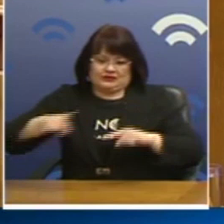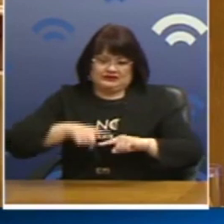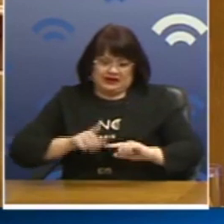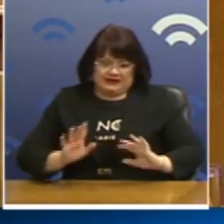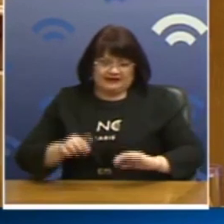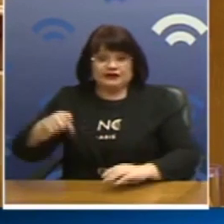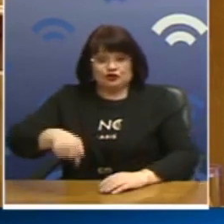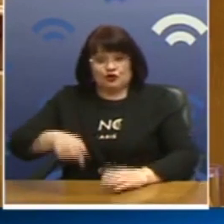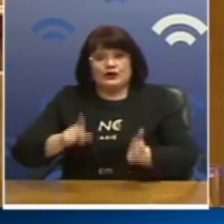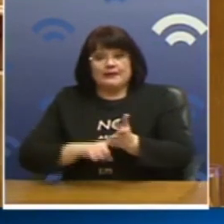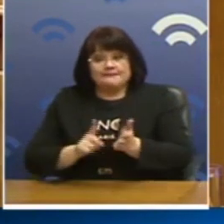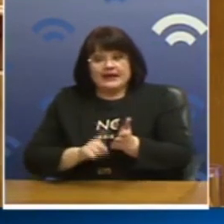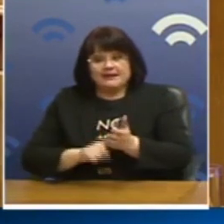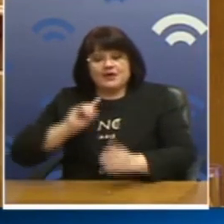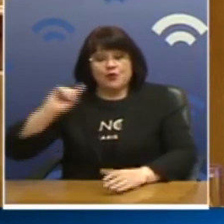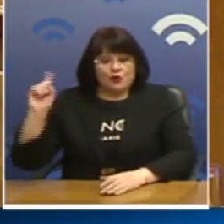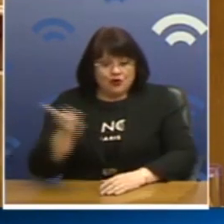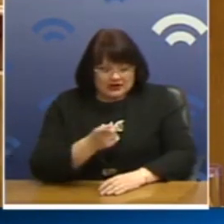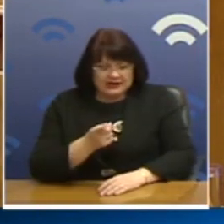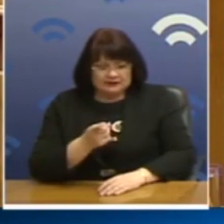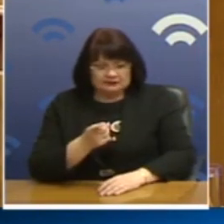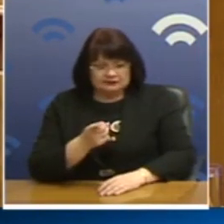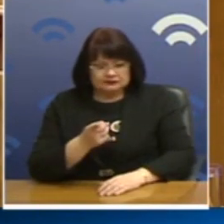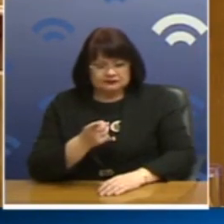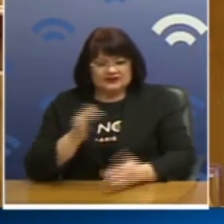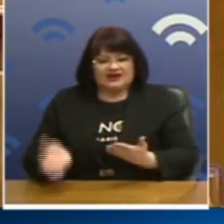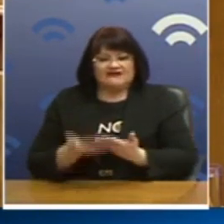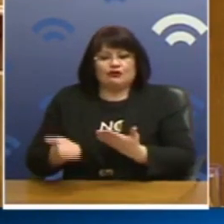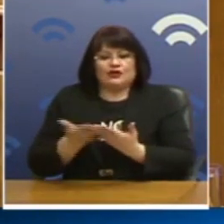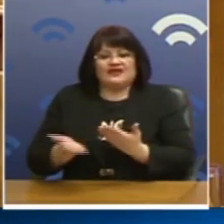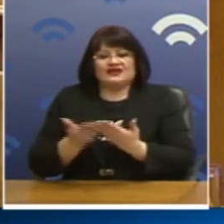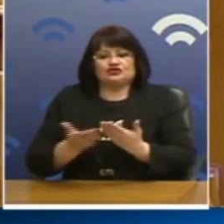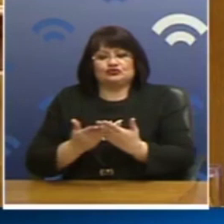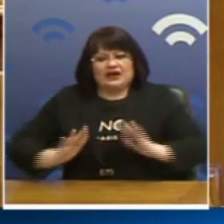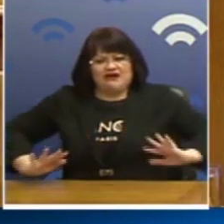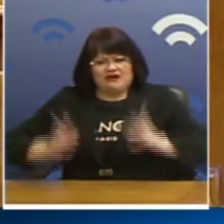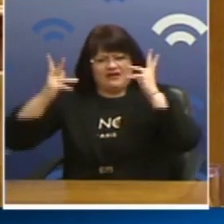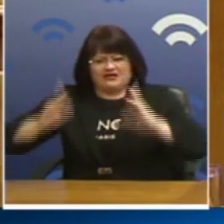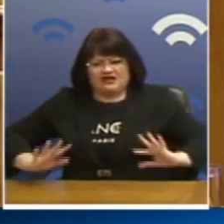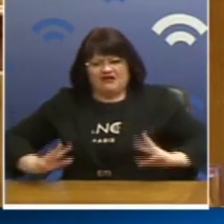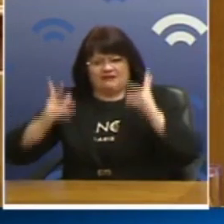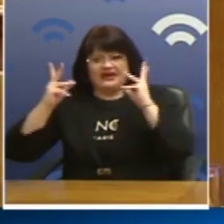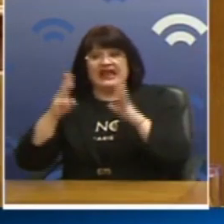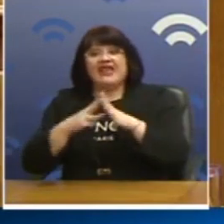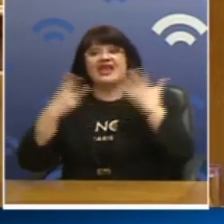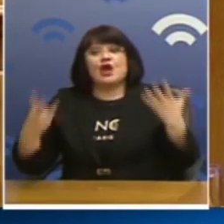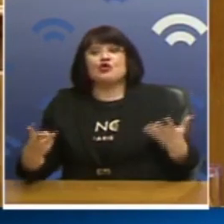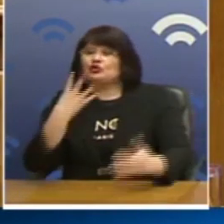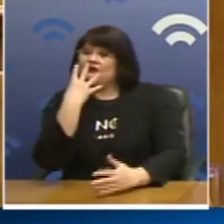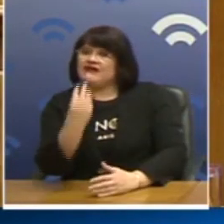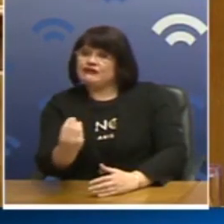πρέπει λοιπόν όλοι και όλες να ενισχύσουμε το απεργιακό μέτωπο για τις 18 Φεβρουαρίου που